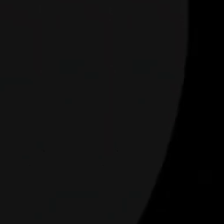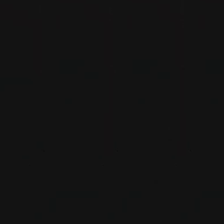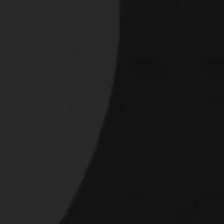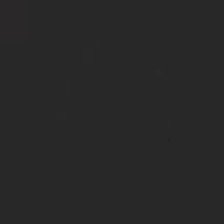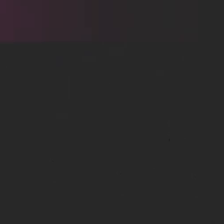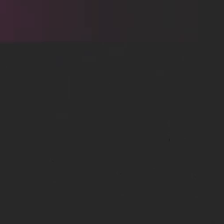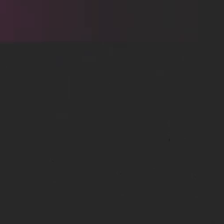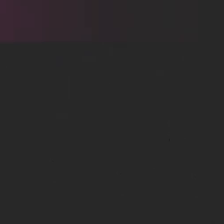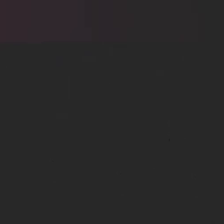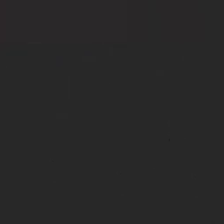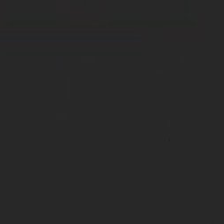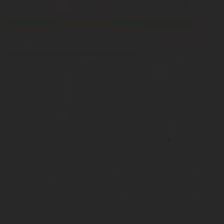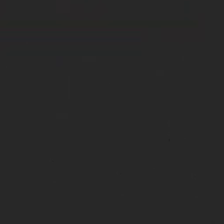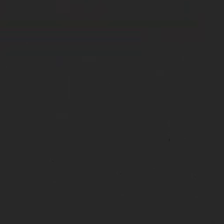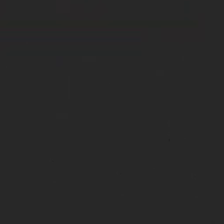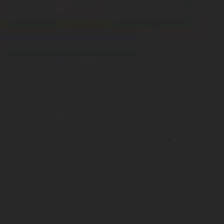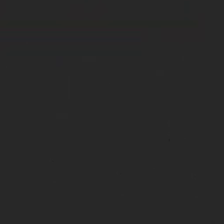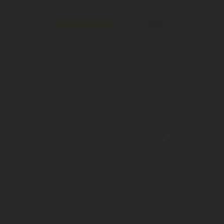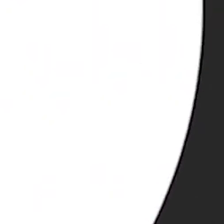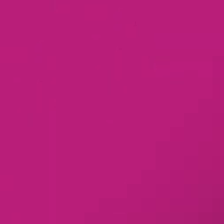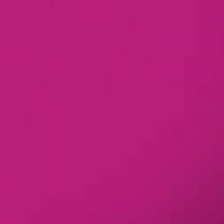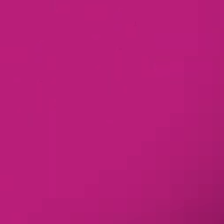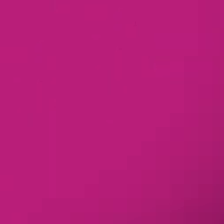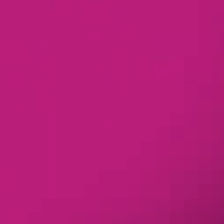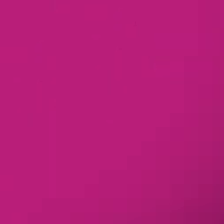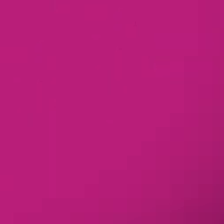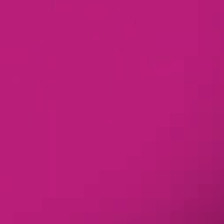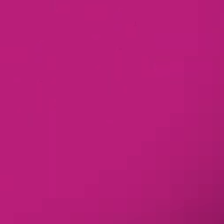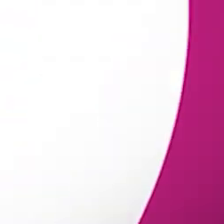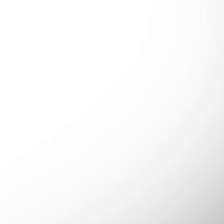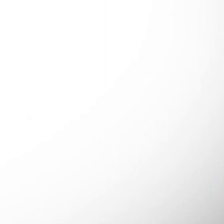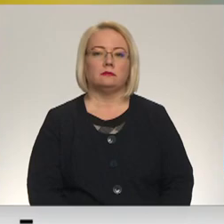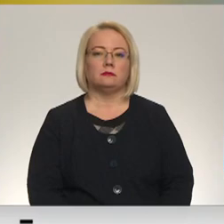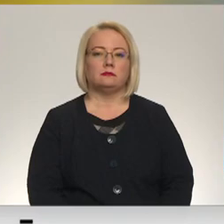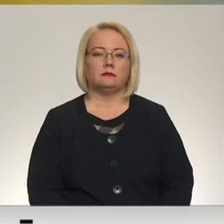Re, visi ēters ir te!